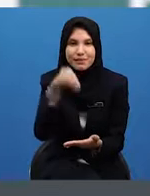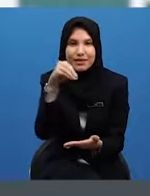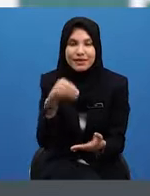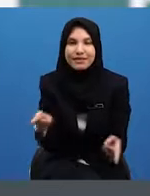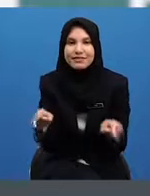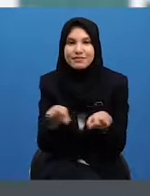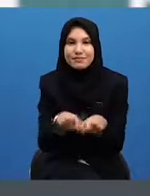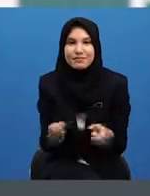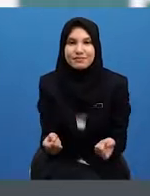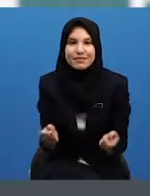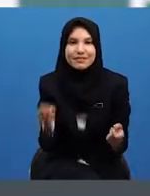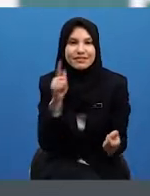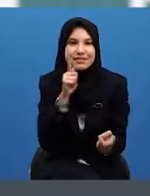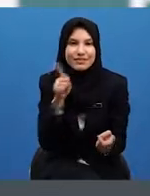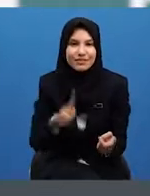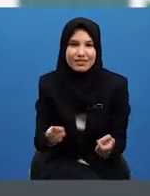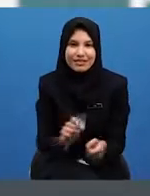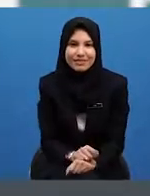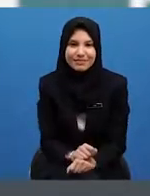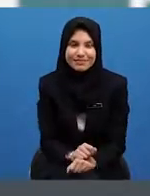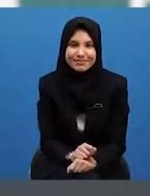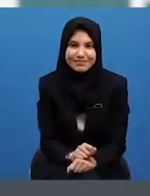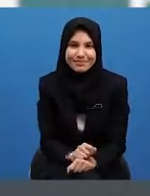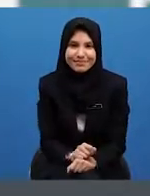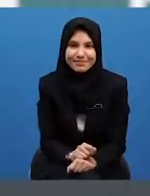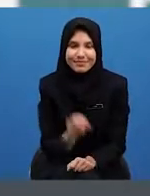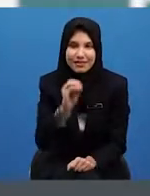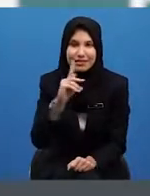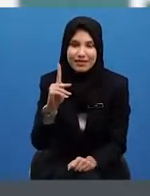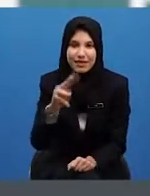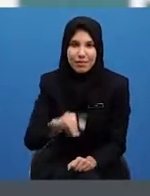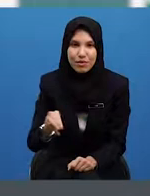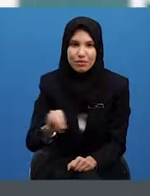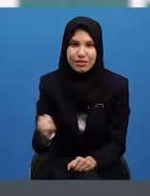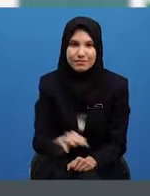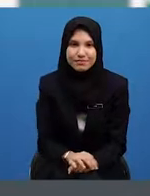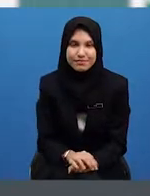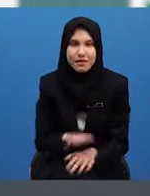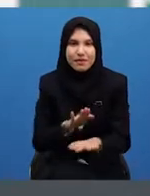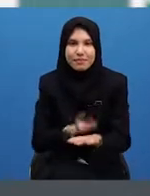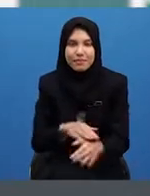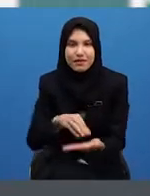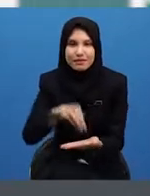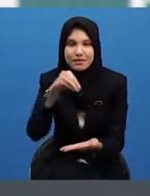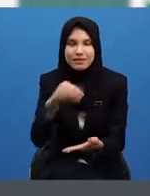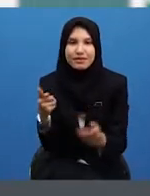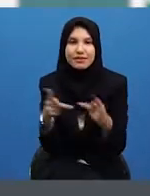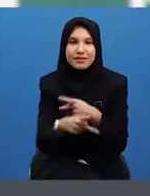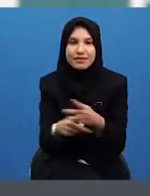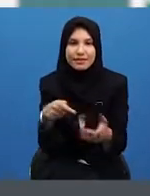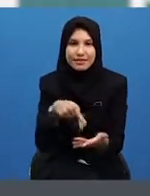sains dengan cekgu zuhaida Oke murid-murid pada pembelajaran kali ini